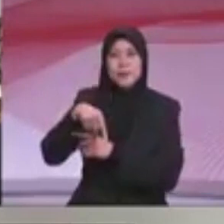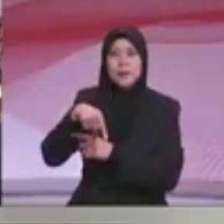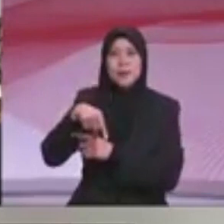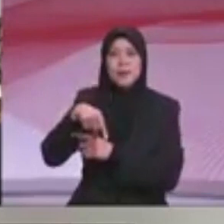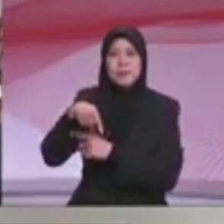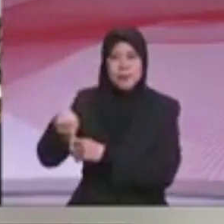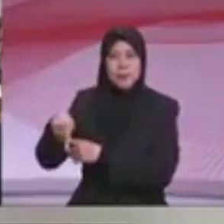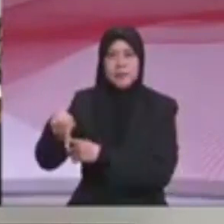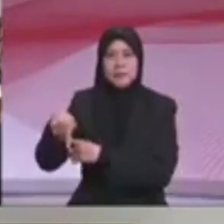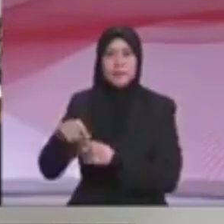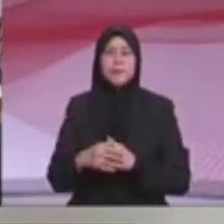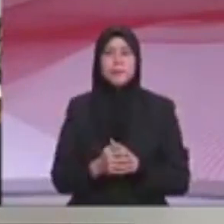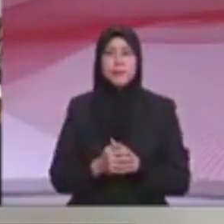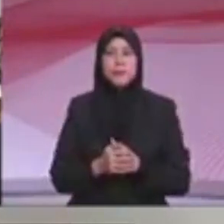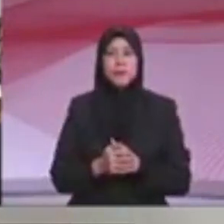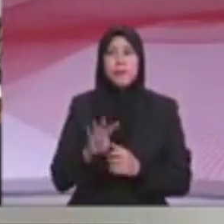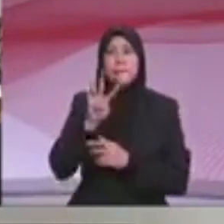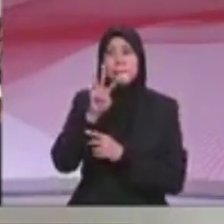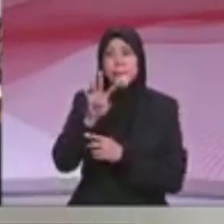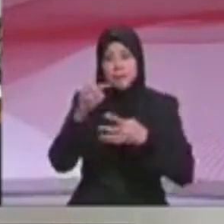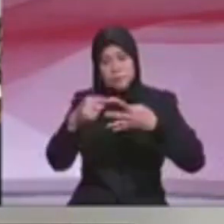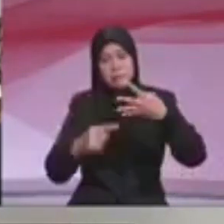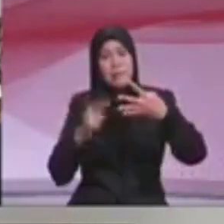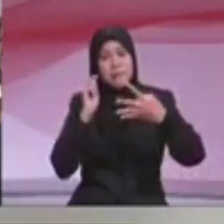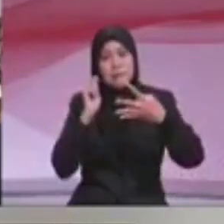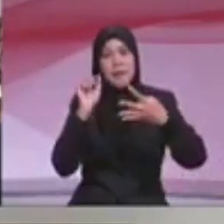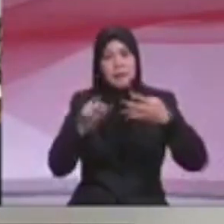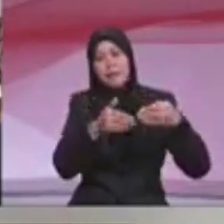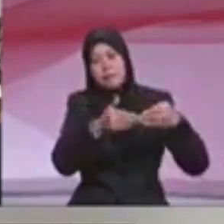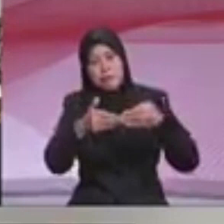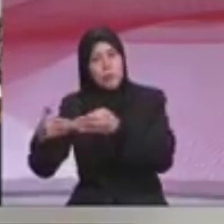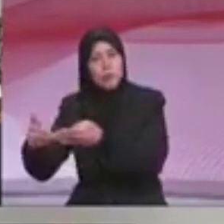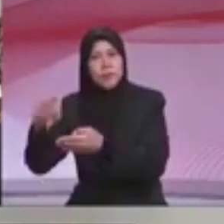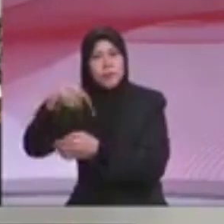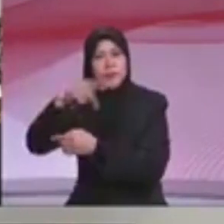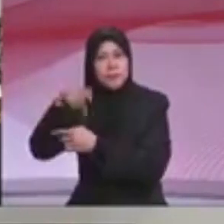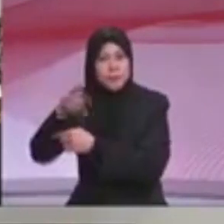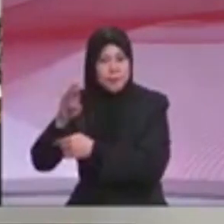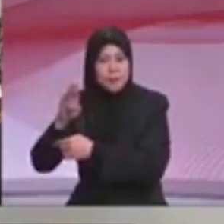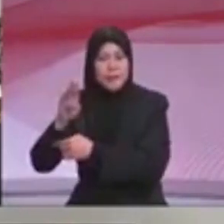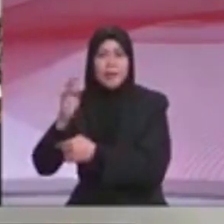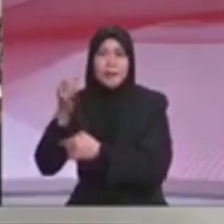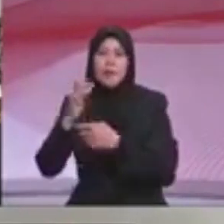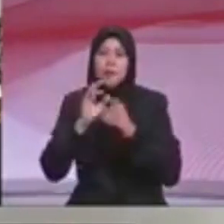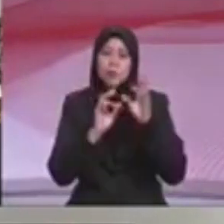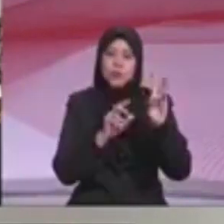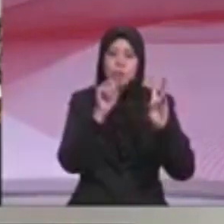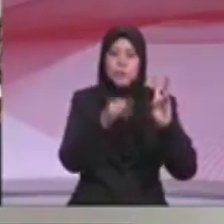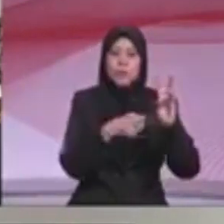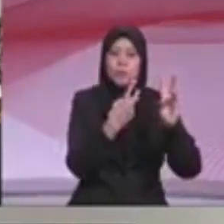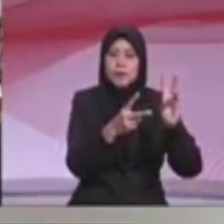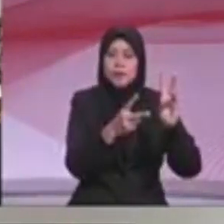PKPB. Manakala empat daerah tadi akan disambung lagi PKPB-nya dari 7 Disember